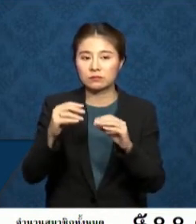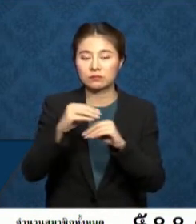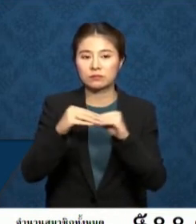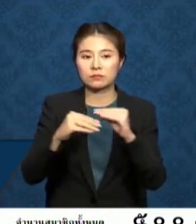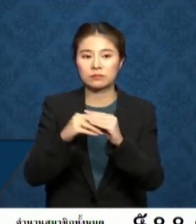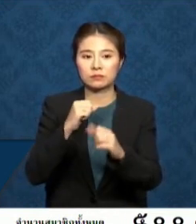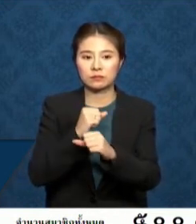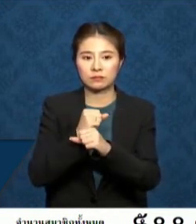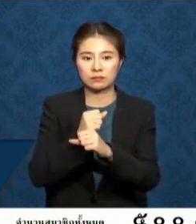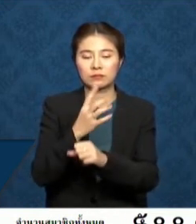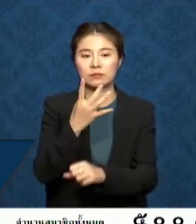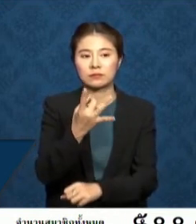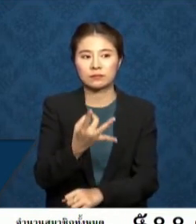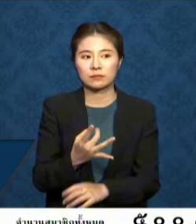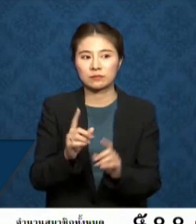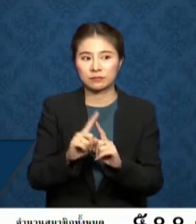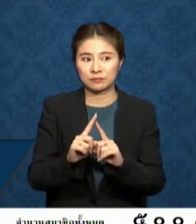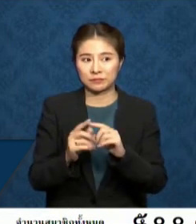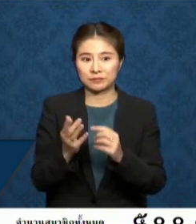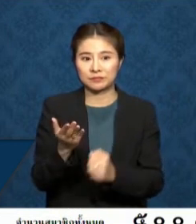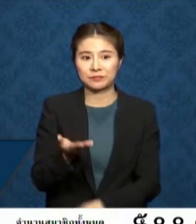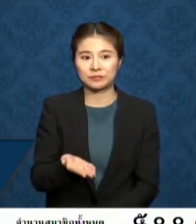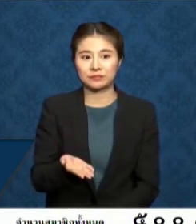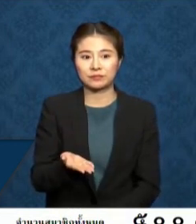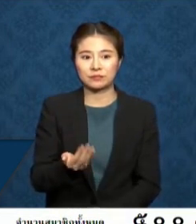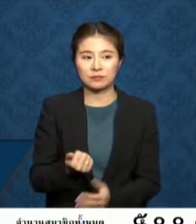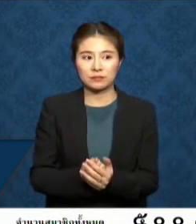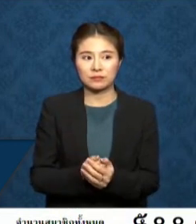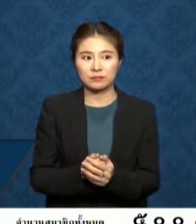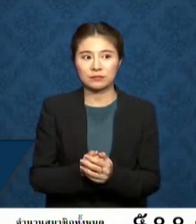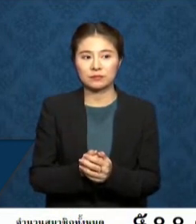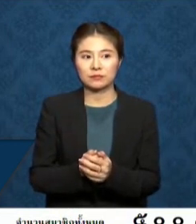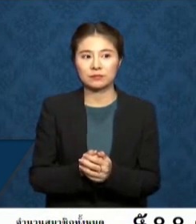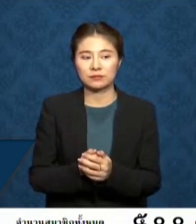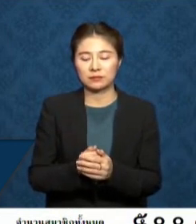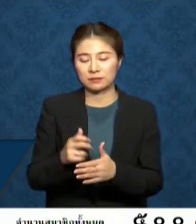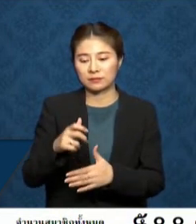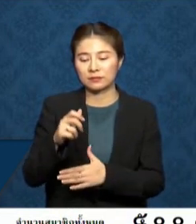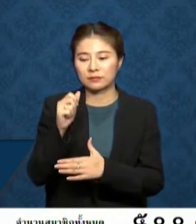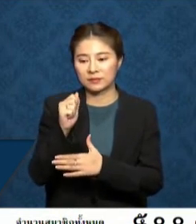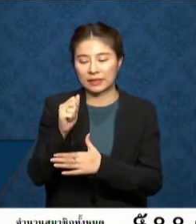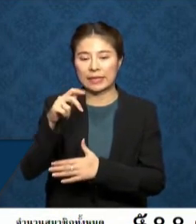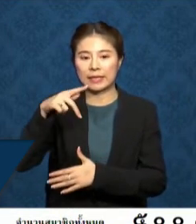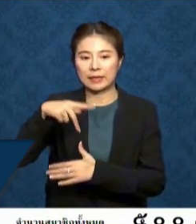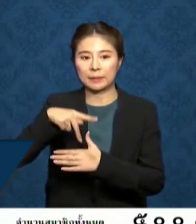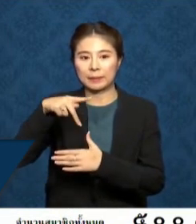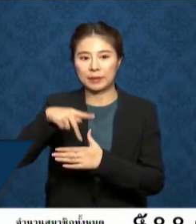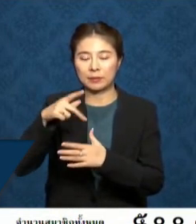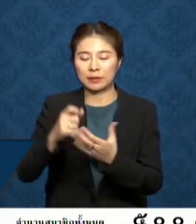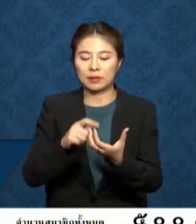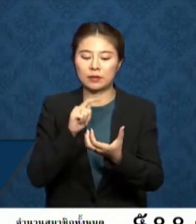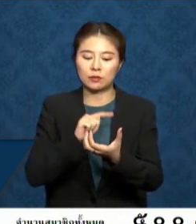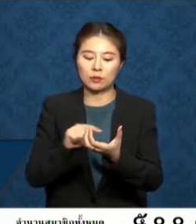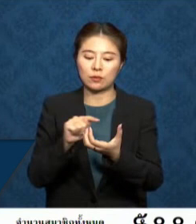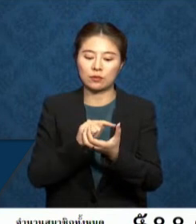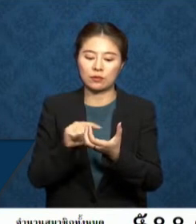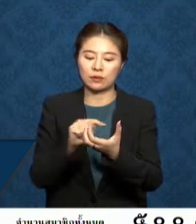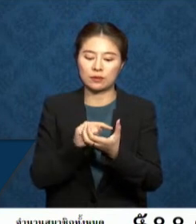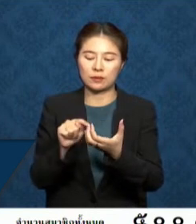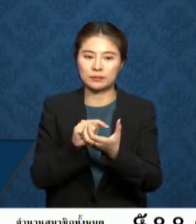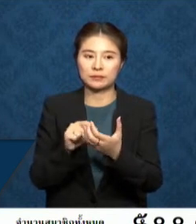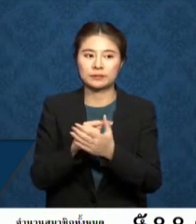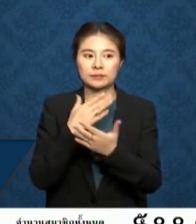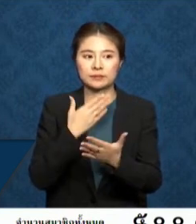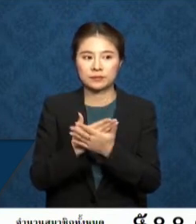ครับอันซ้ายนะครับ Tourism Wallet ก็เป็นแอปครับแอปพลิเคชันบนโทรศัพท์สมาร์ทโฟนนะครับมีมูลค่